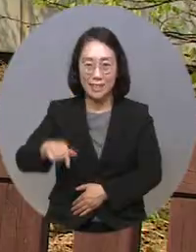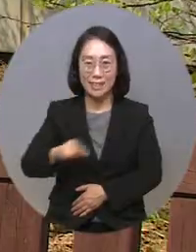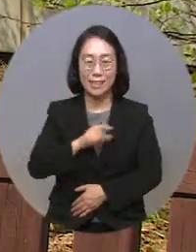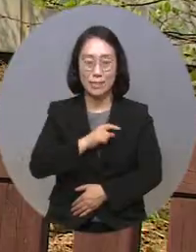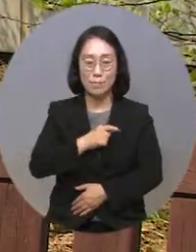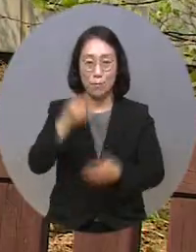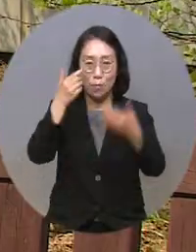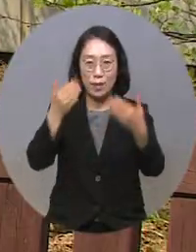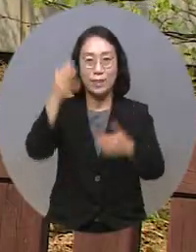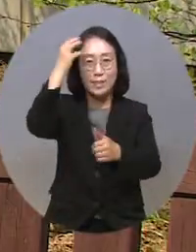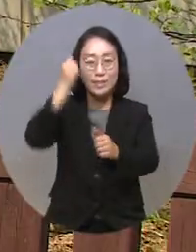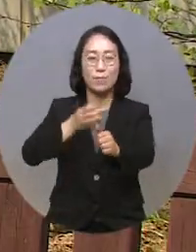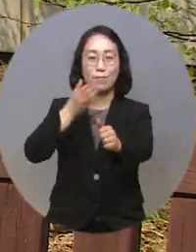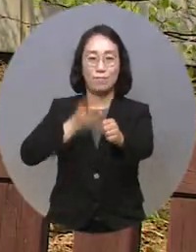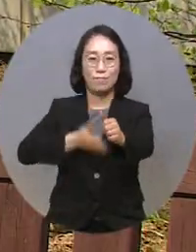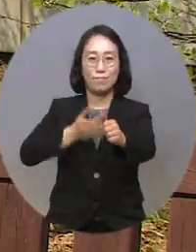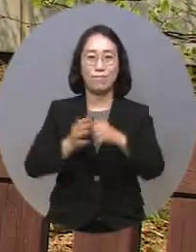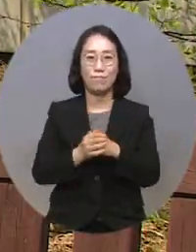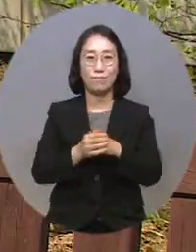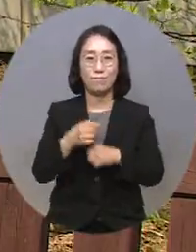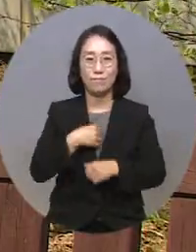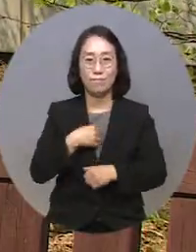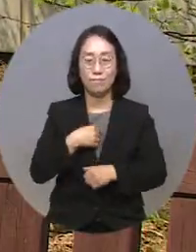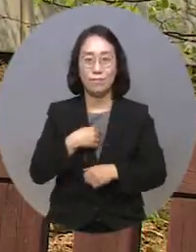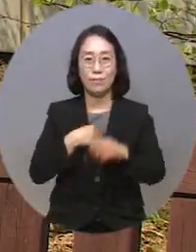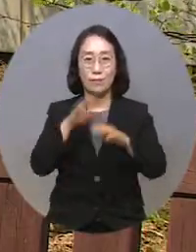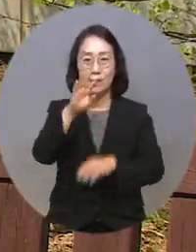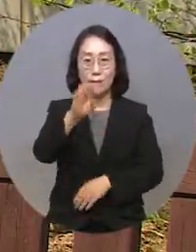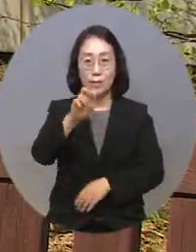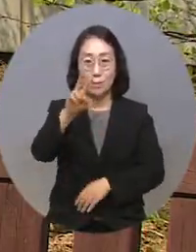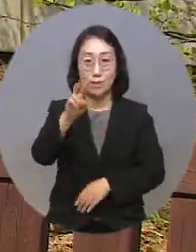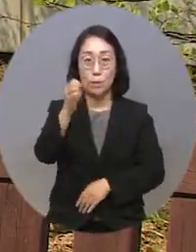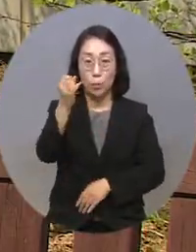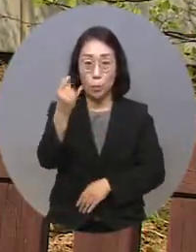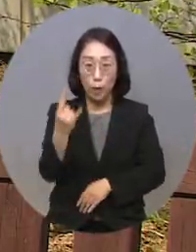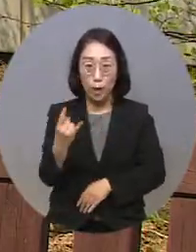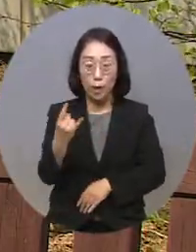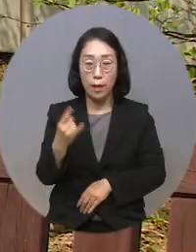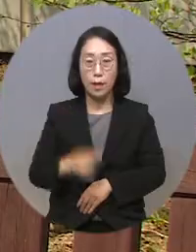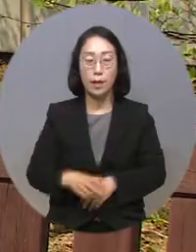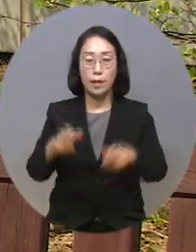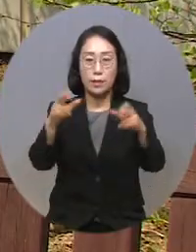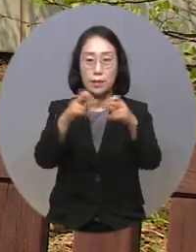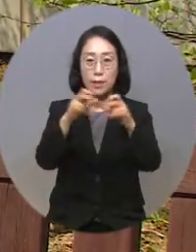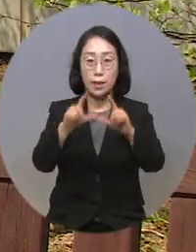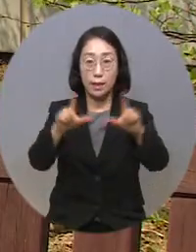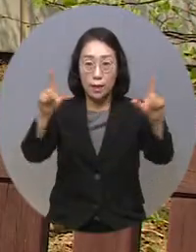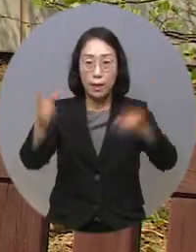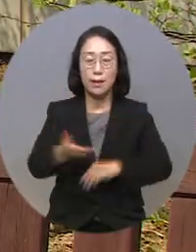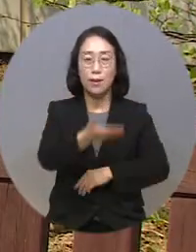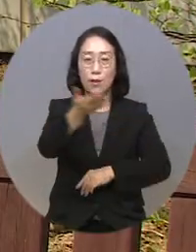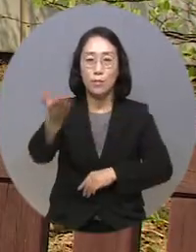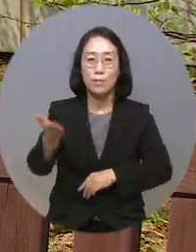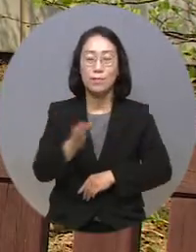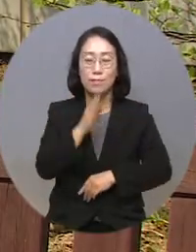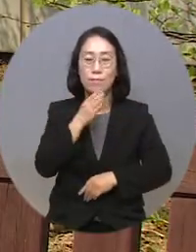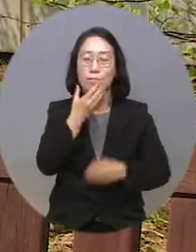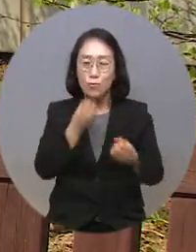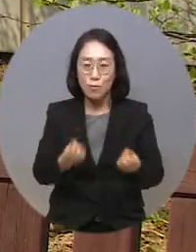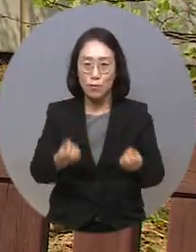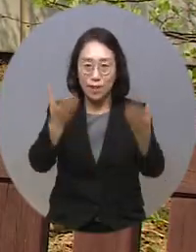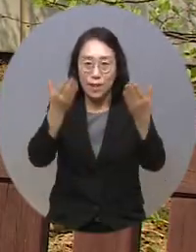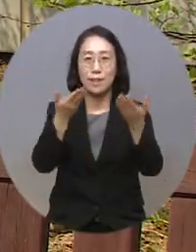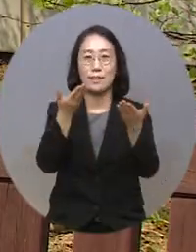수 있습니다. 먼저 제42회 장애인의 날을 진심으로